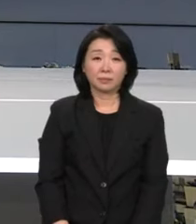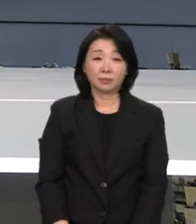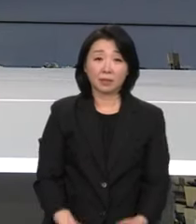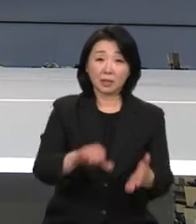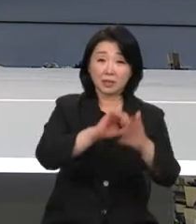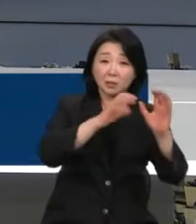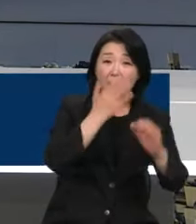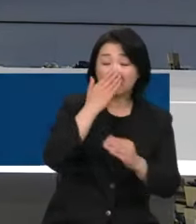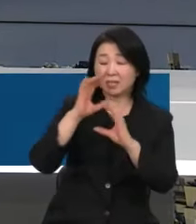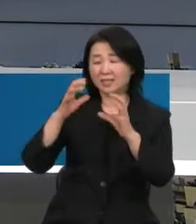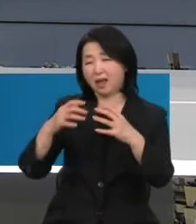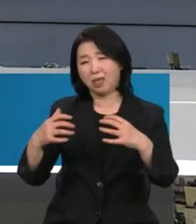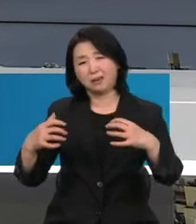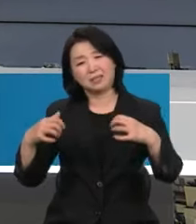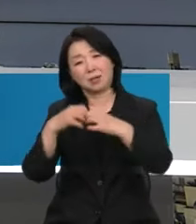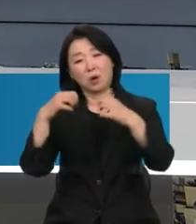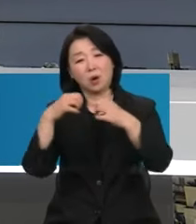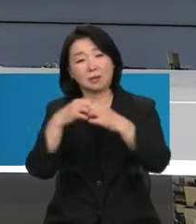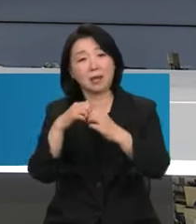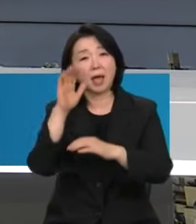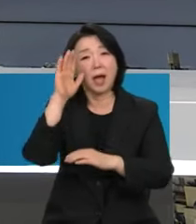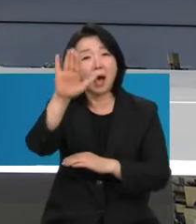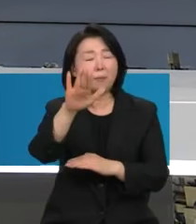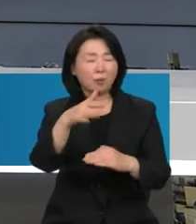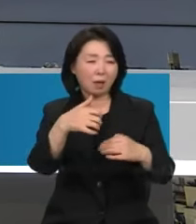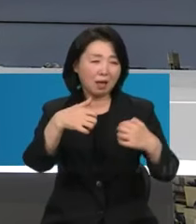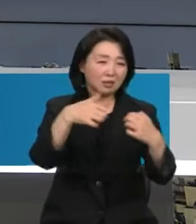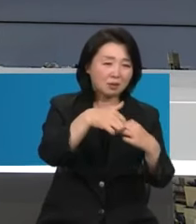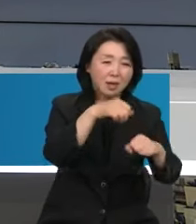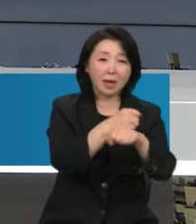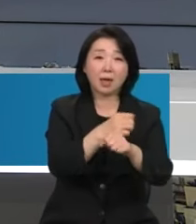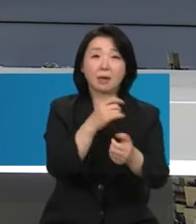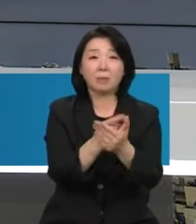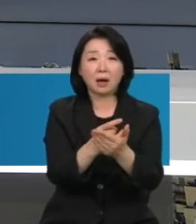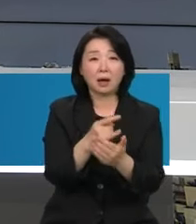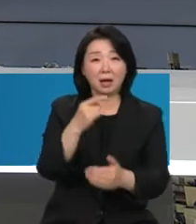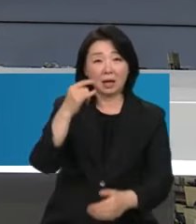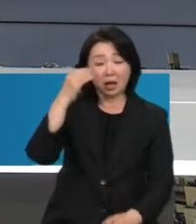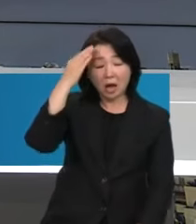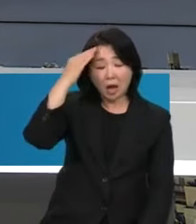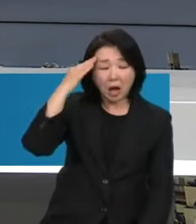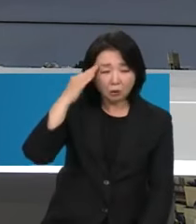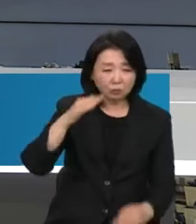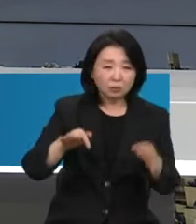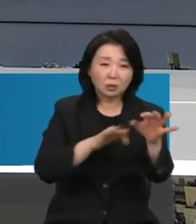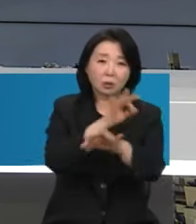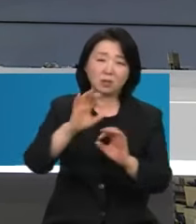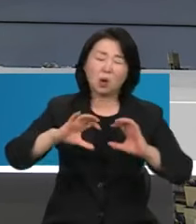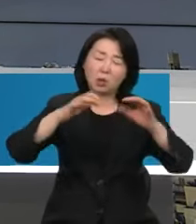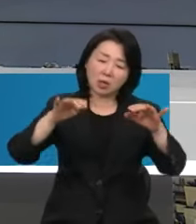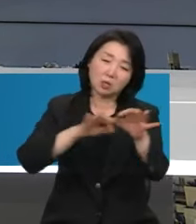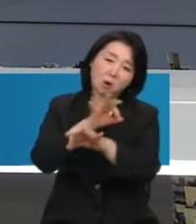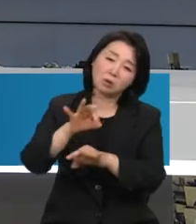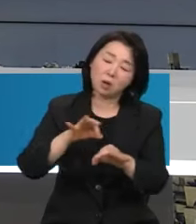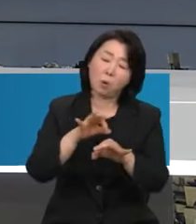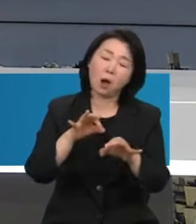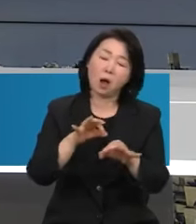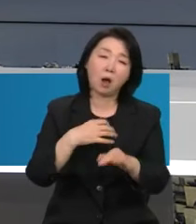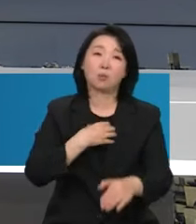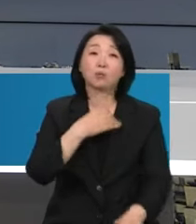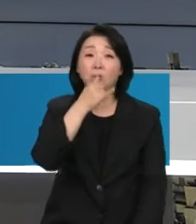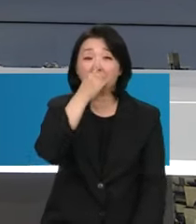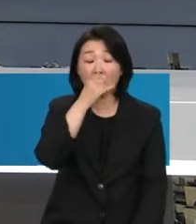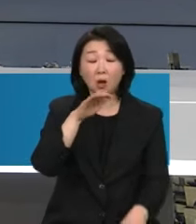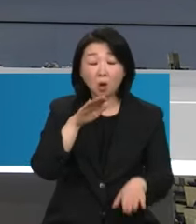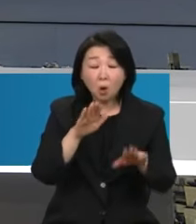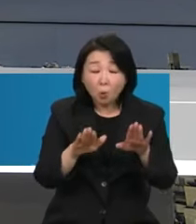이란과 이스라엘의 충돌이 어떻게 번지느냐에 따라서 우리 경제는 물론이고 전 세계 경제가 출렁이게 됩니다. 당장 오늘 원달러